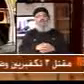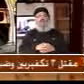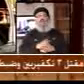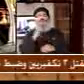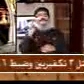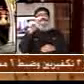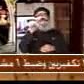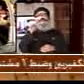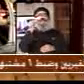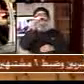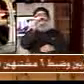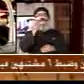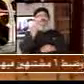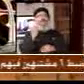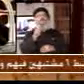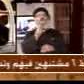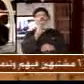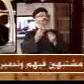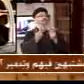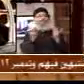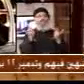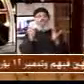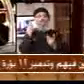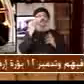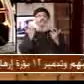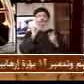كم عندك من المال،